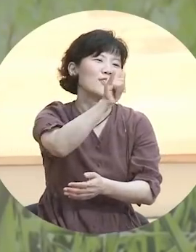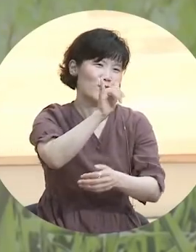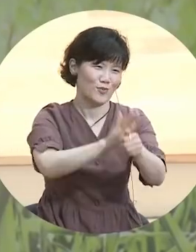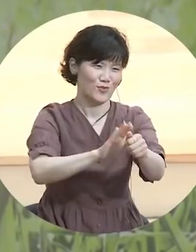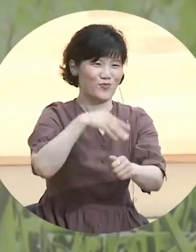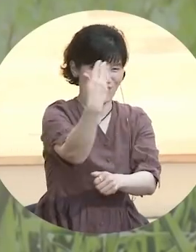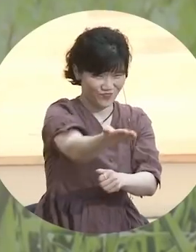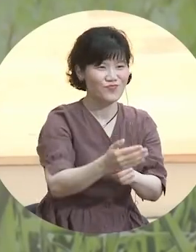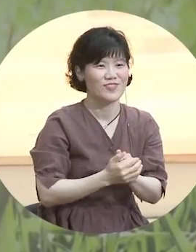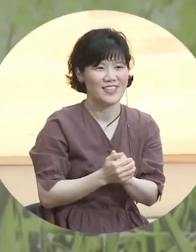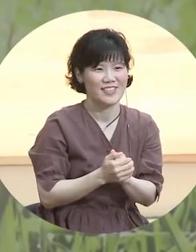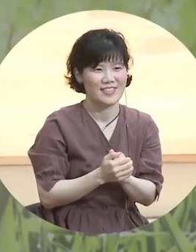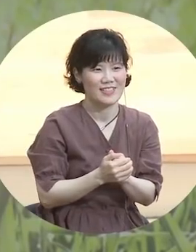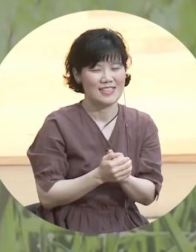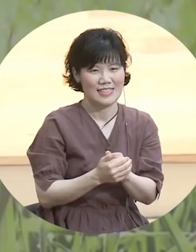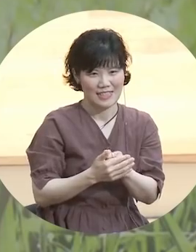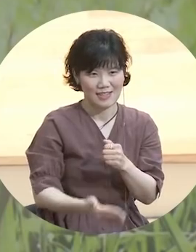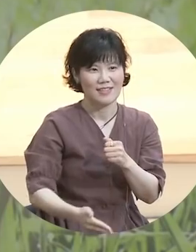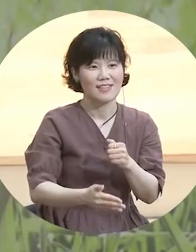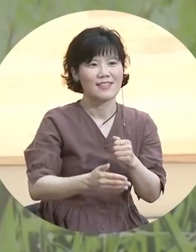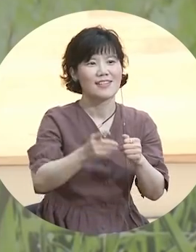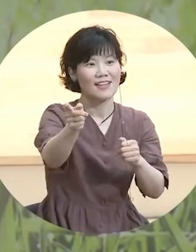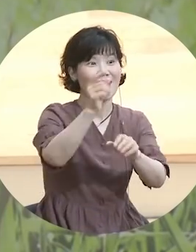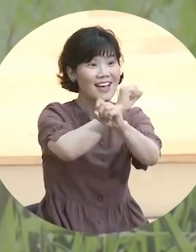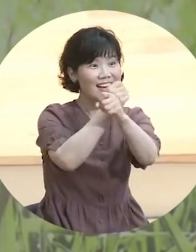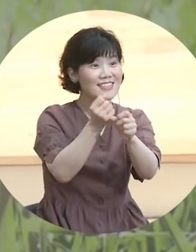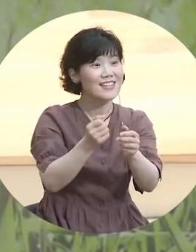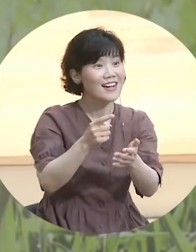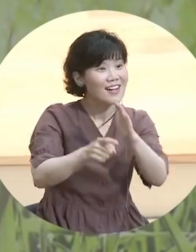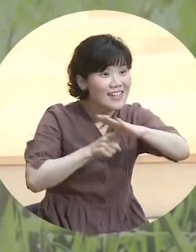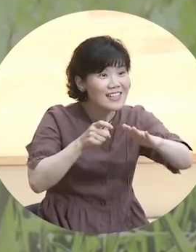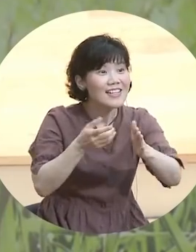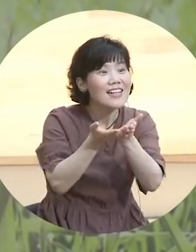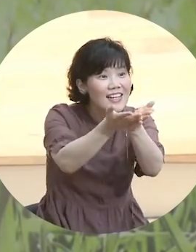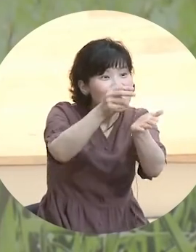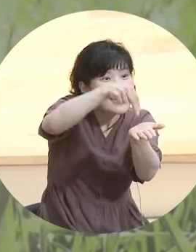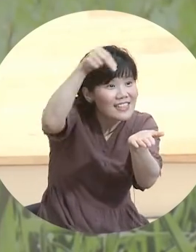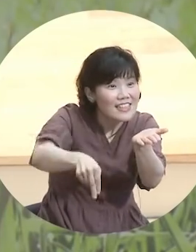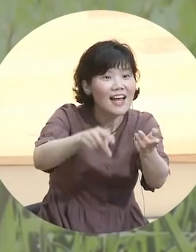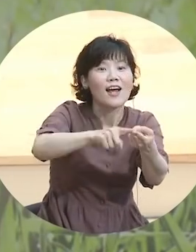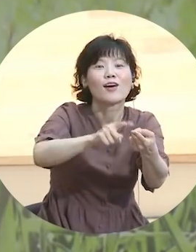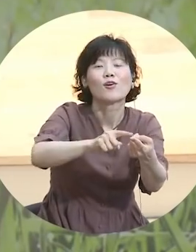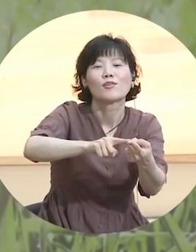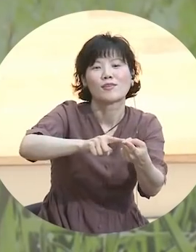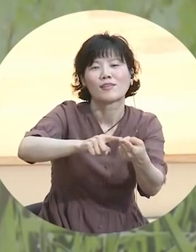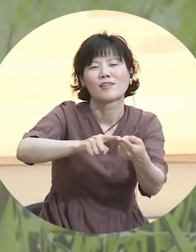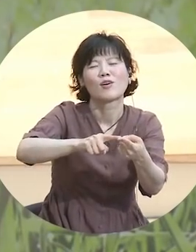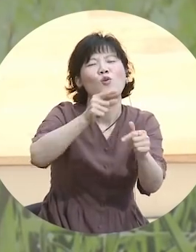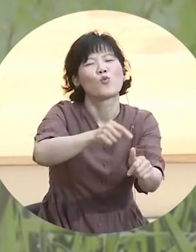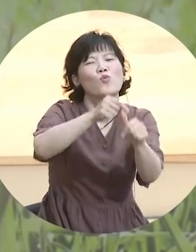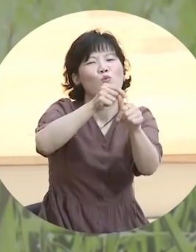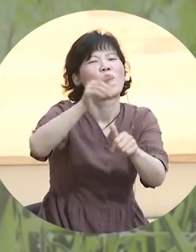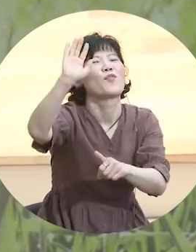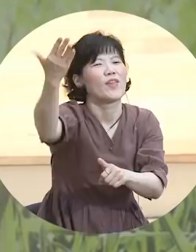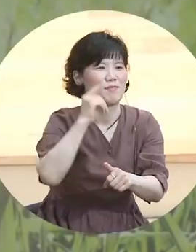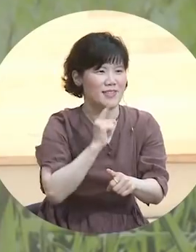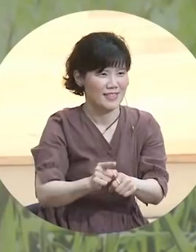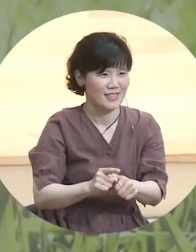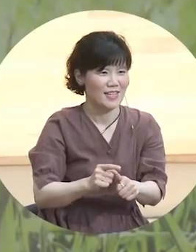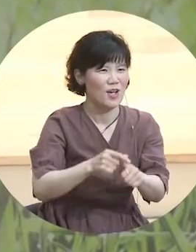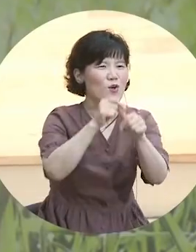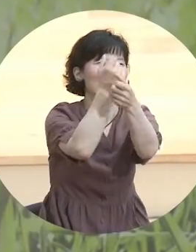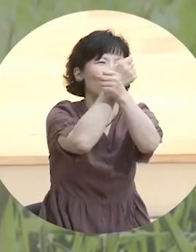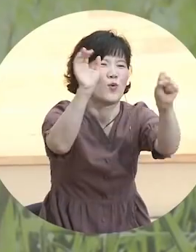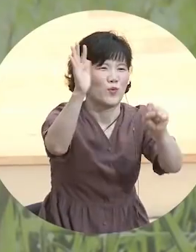있도록 해주시는 줄 믿습니다. 해적선에서 내려오도록 하는 것, 그것 자체가 구원이고 구속이다 그 말인